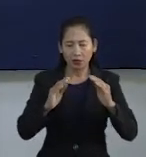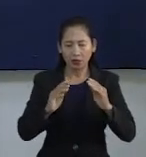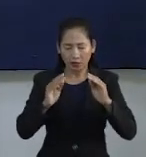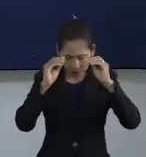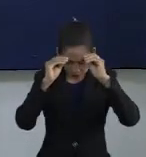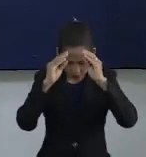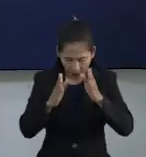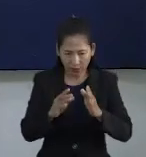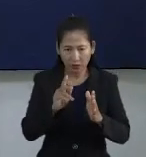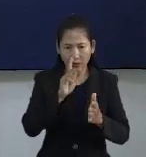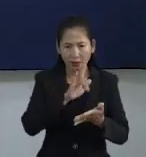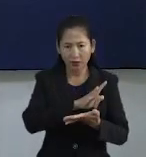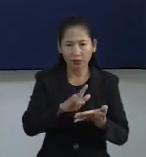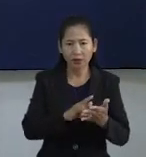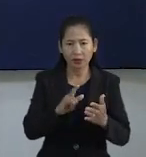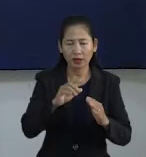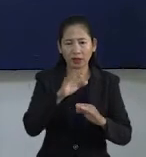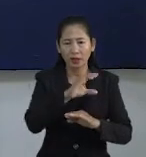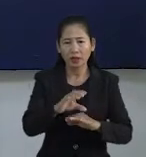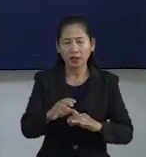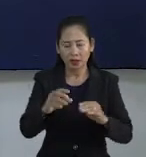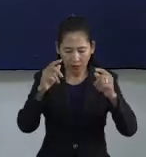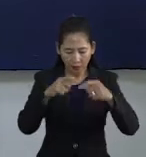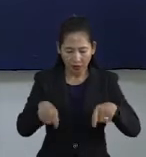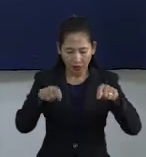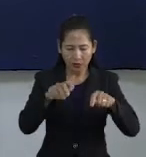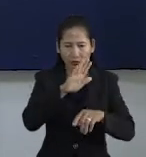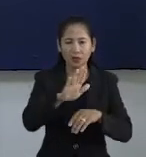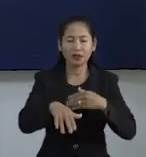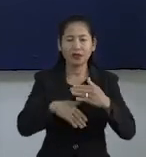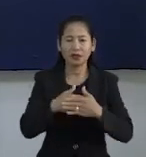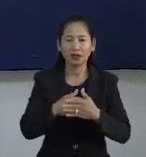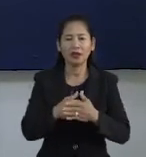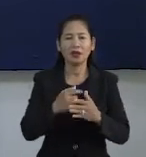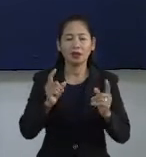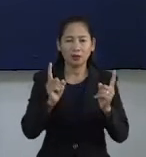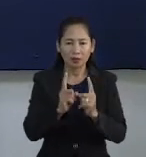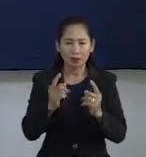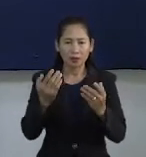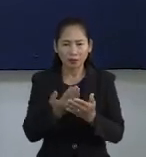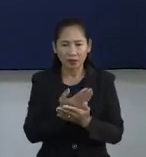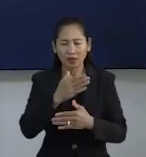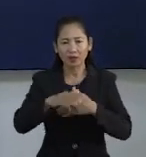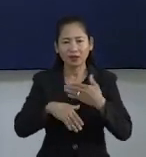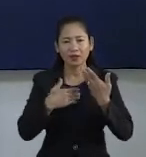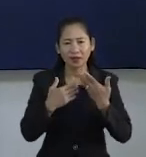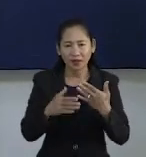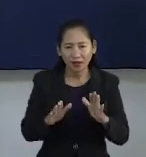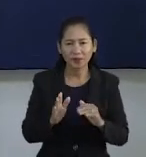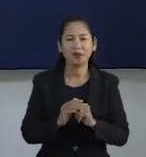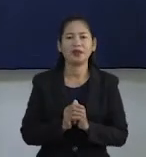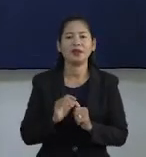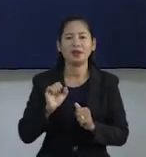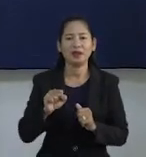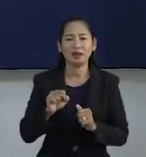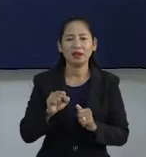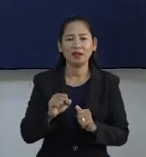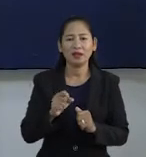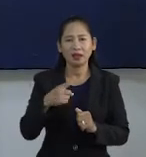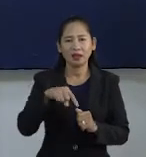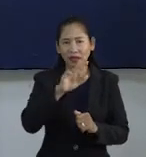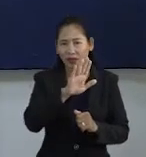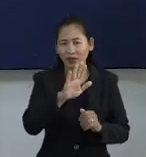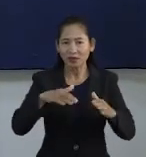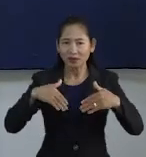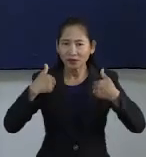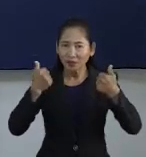vùng chân nắng khai của vùng chân nắng xưa đấy có câu được ọc nghĩa cũ với một chút có câu được ọc nghĩa bình hai và ta có câu